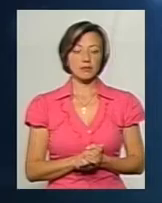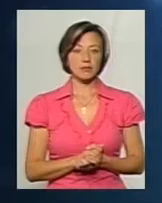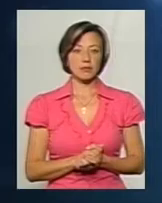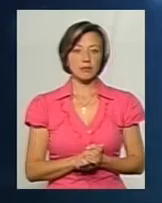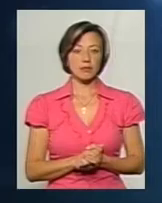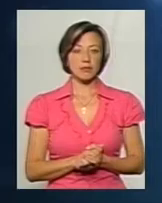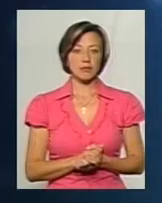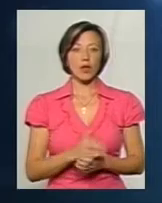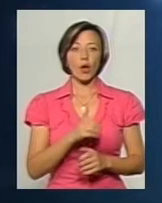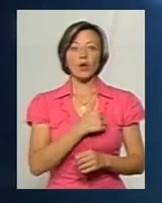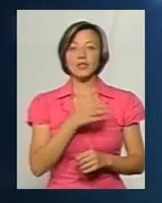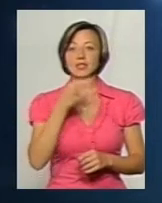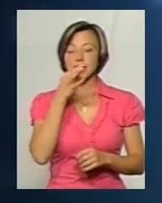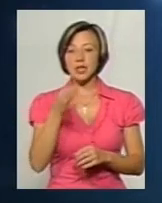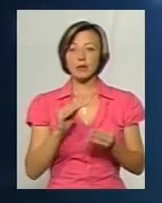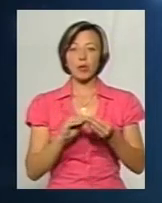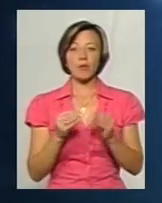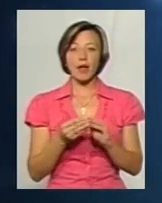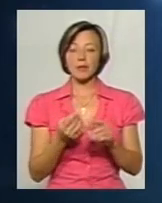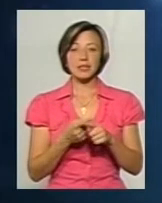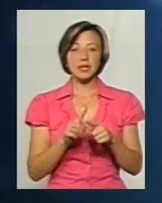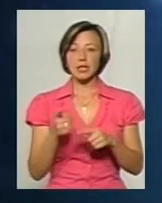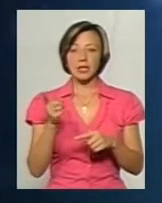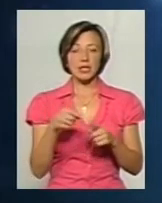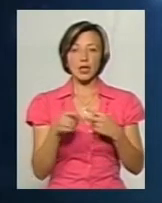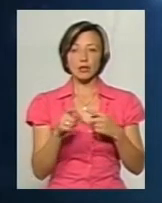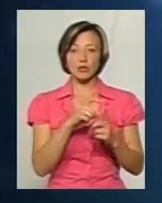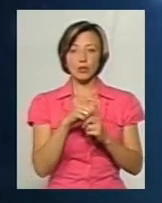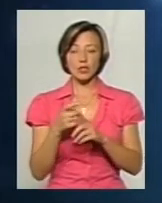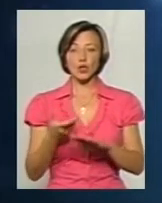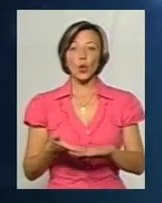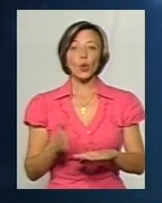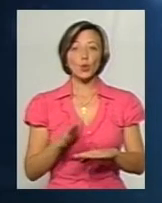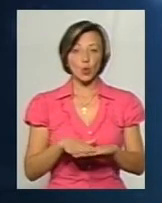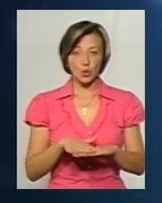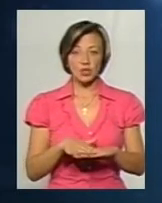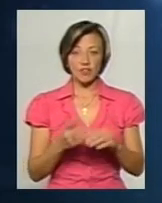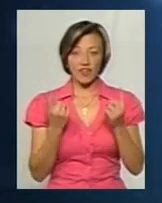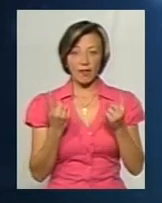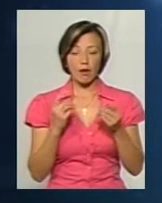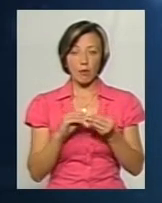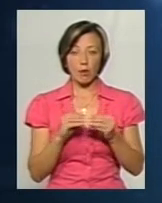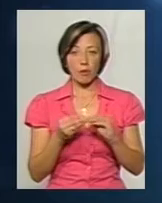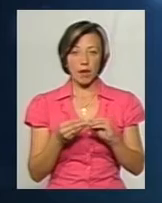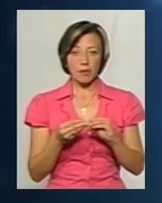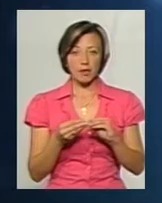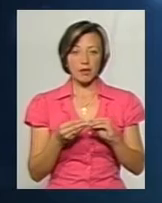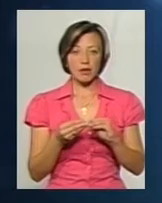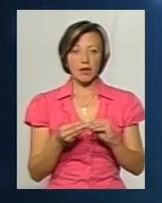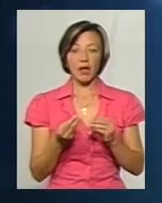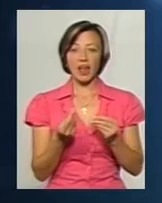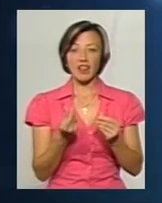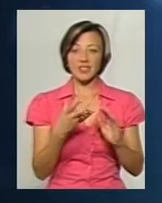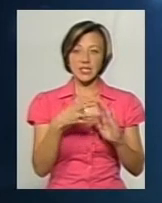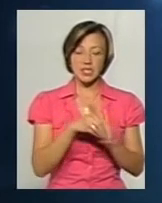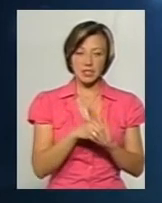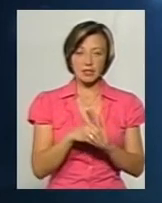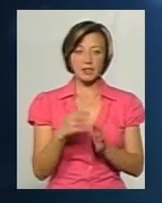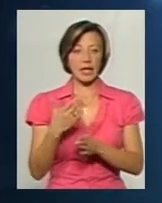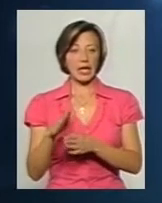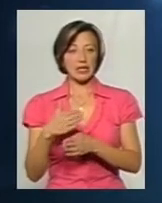я хотів сказати проблеми, але це не те слово, складнощі або великі проблеми в інвестиційній і